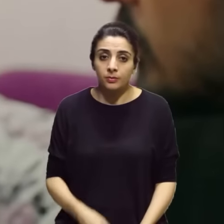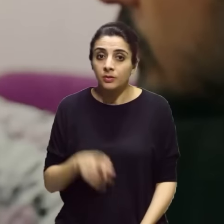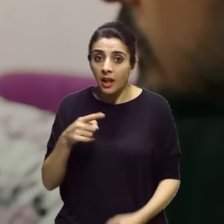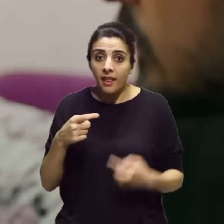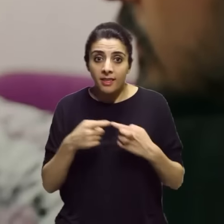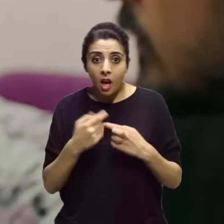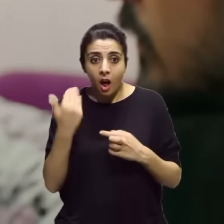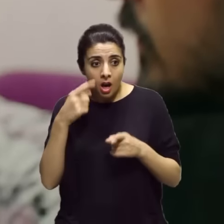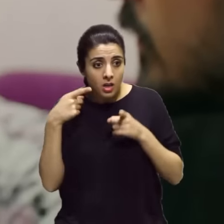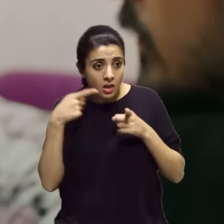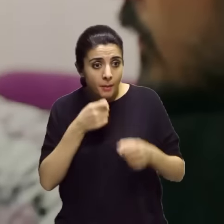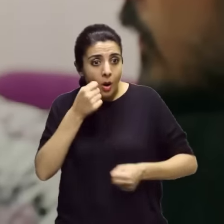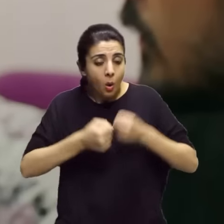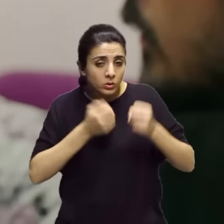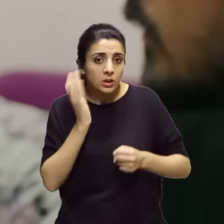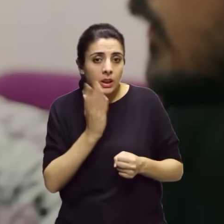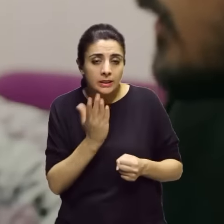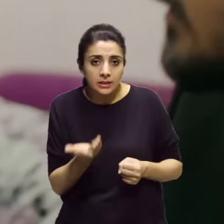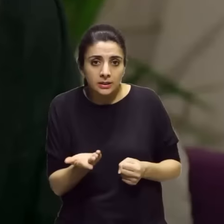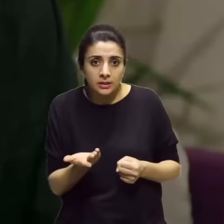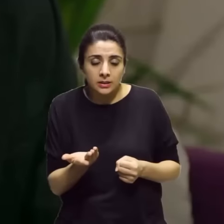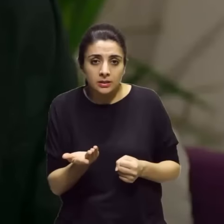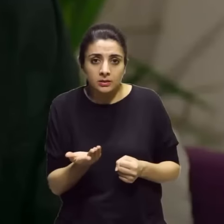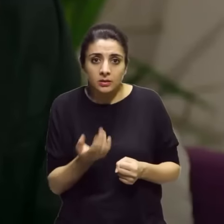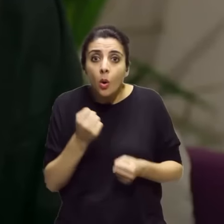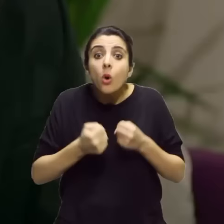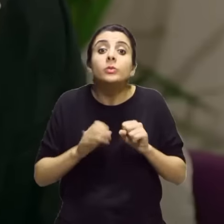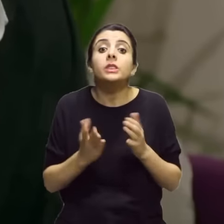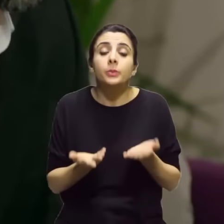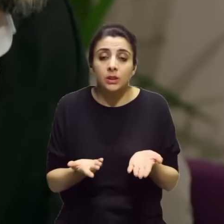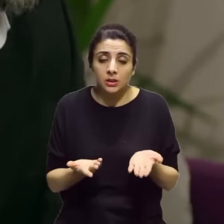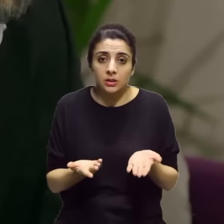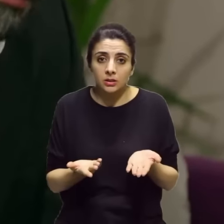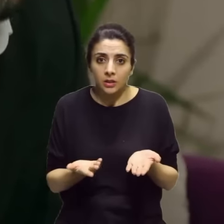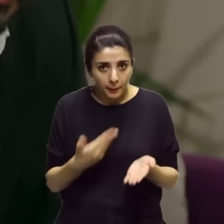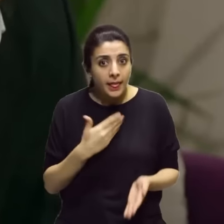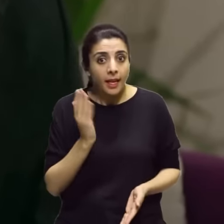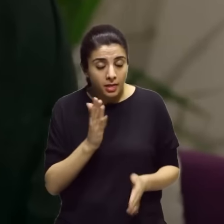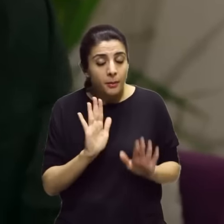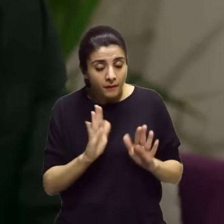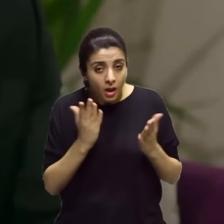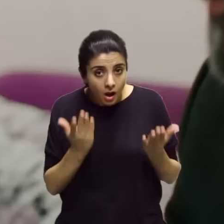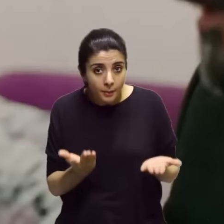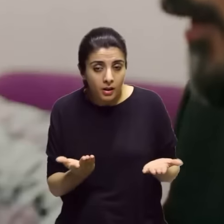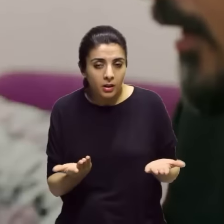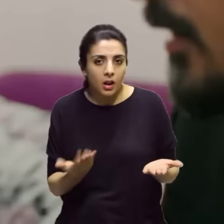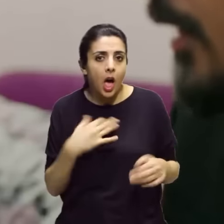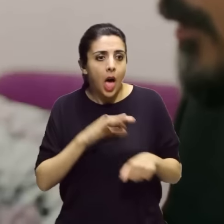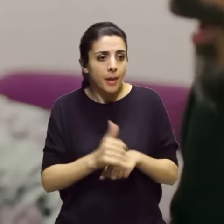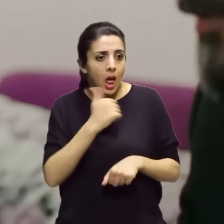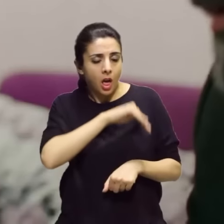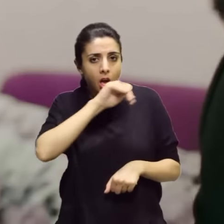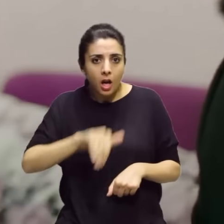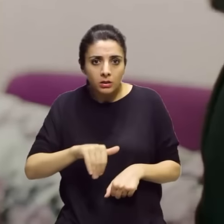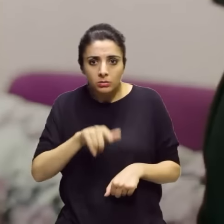Sen Reyhan'ın arkasından koşarak gittin. Koşmadın mı? Gittim ama hemen geri